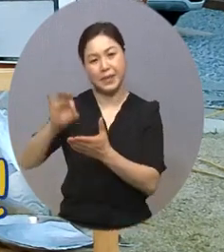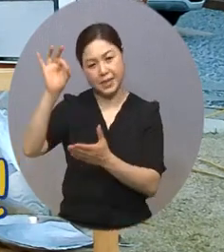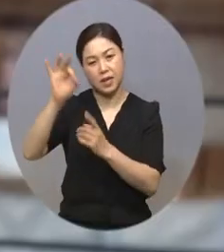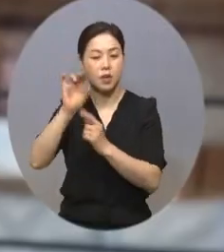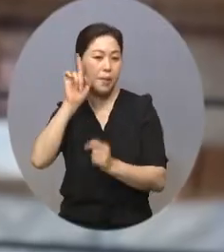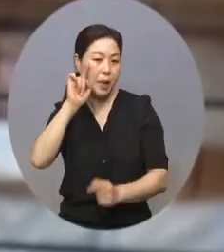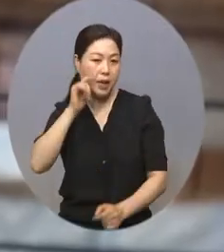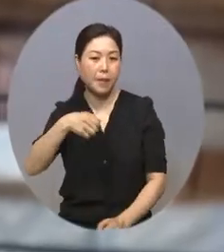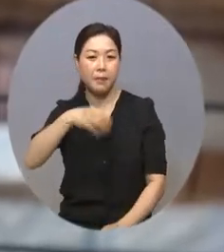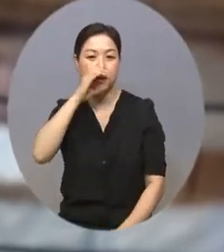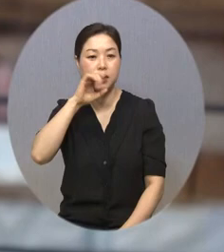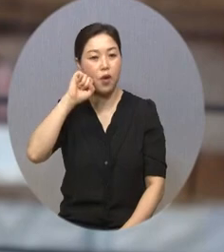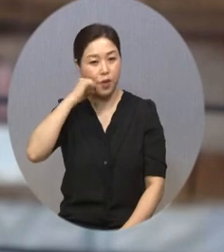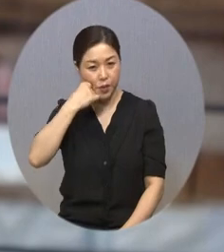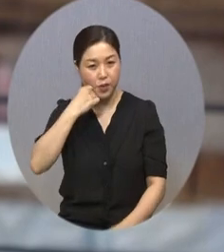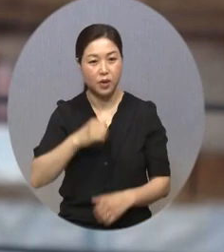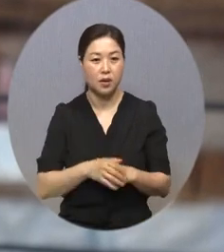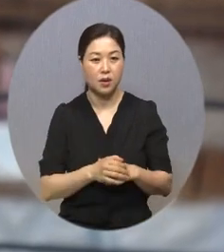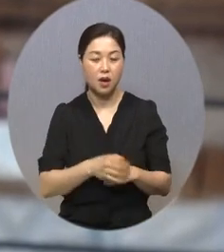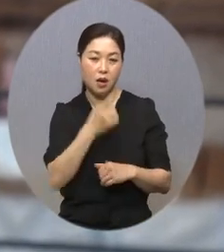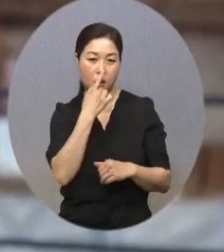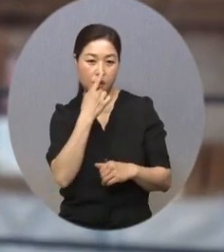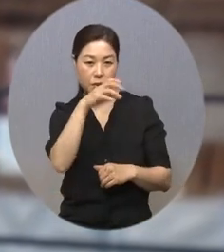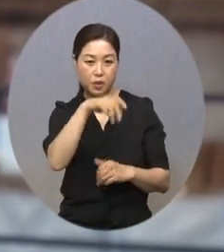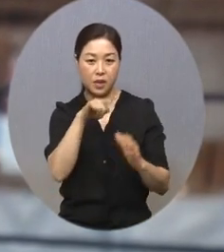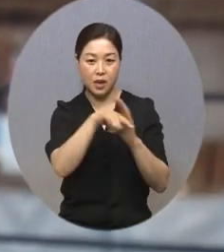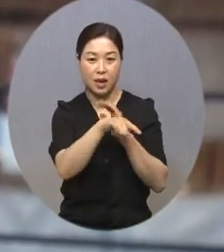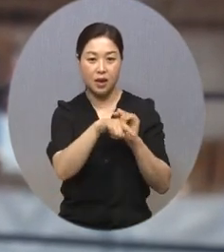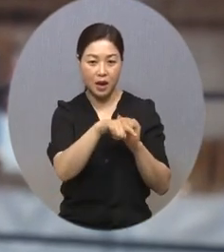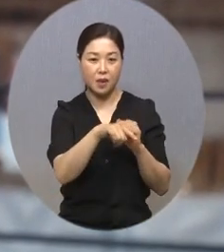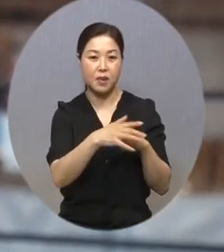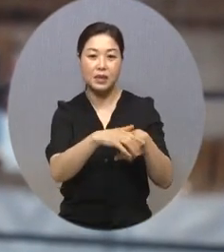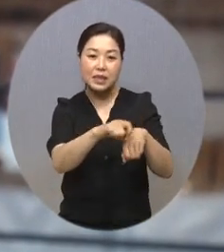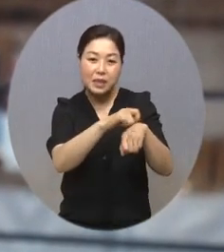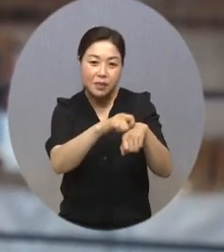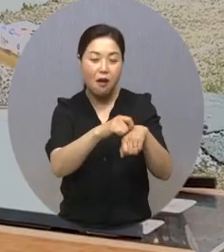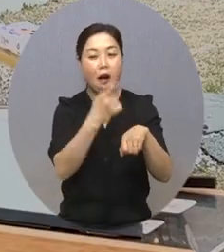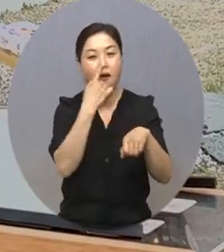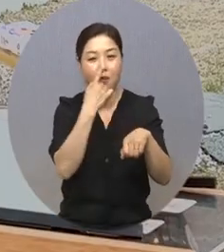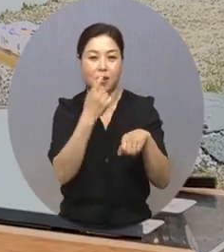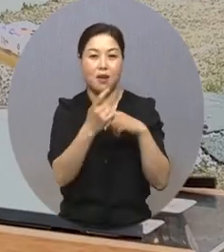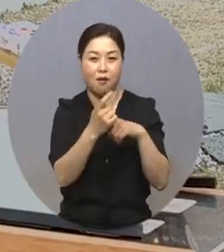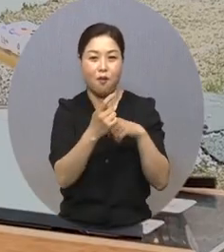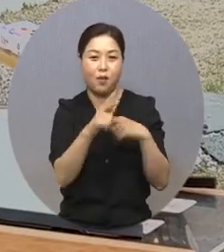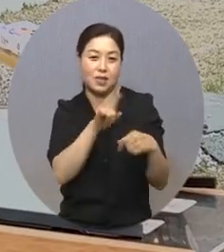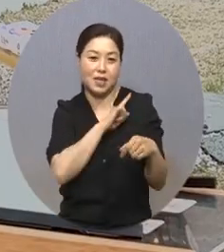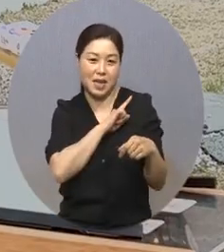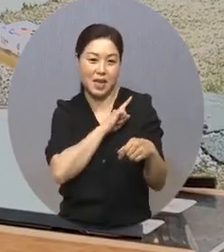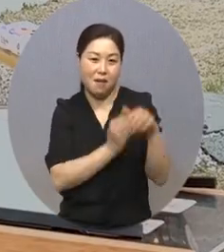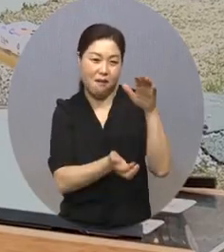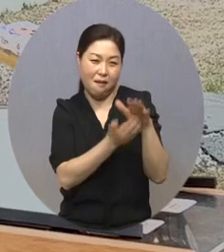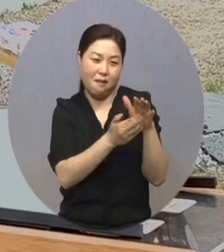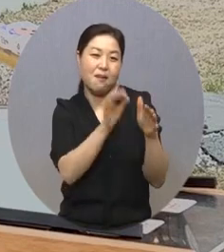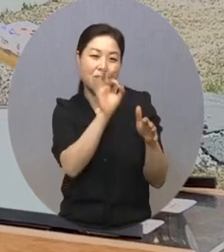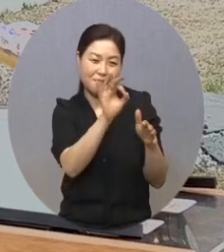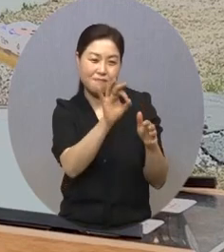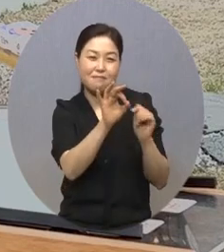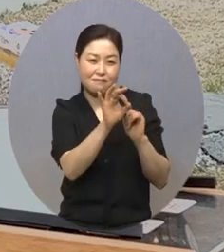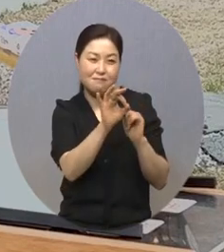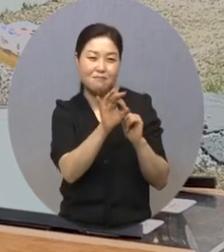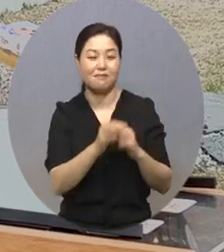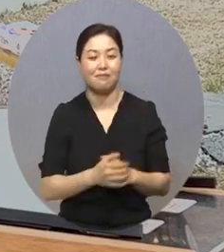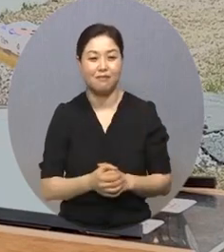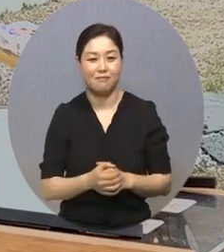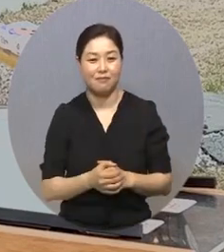꺼 줘 카페에 가면 느낌 아 x 크 cer 이래가지고 바로 2 3 맞아요 맞아요 예 그럼 얘기로